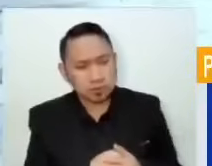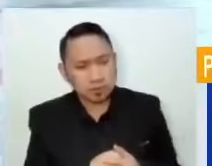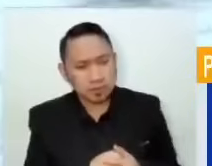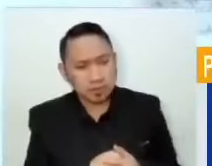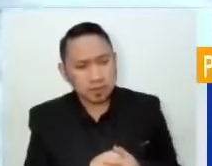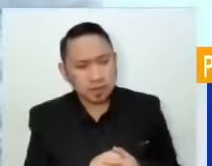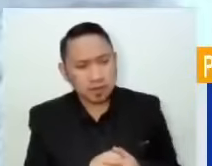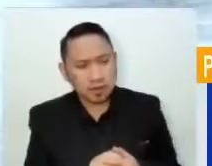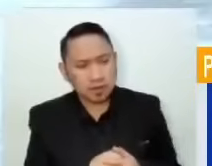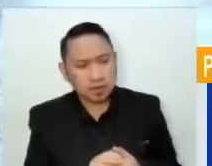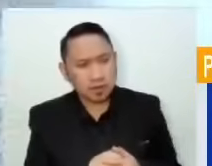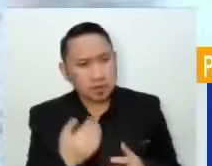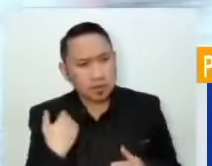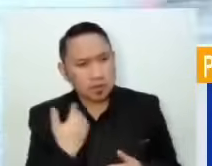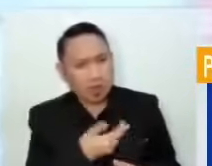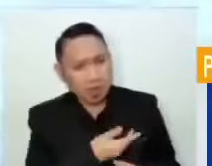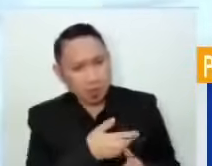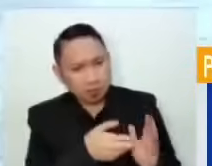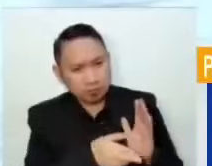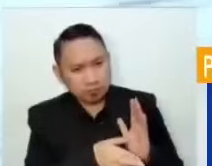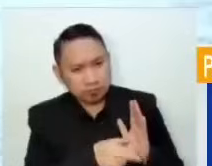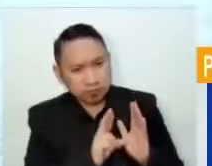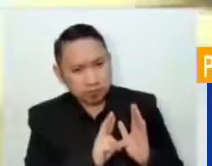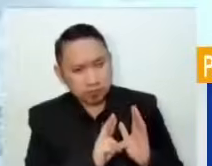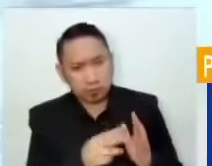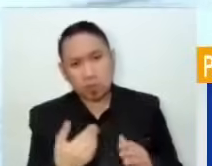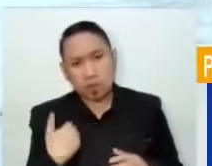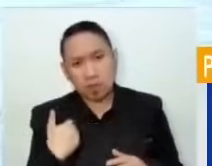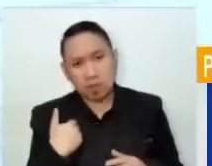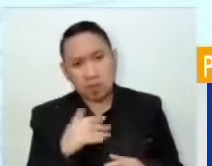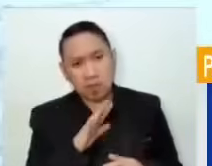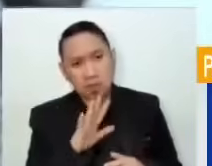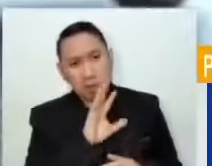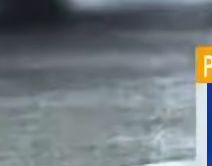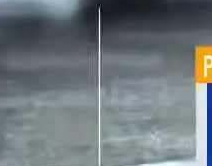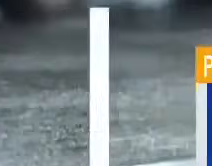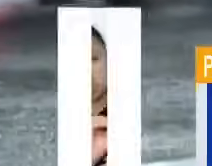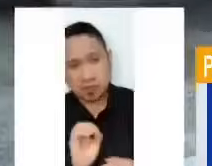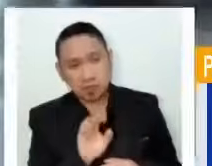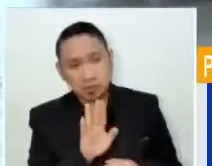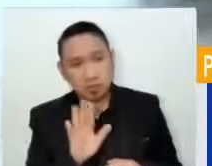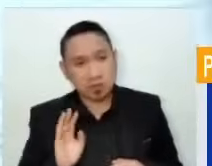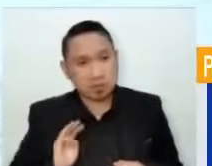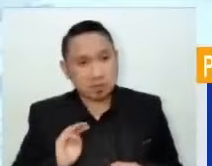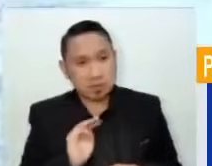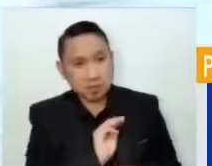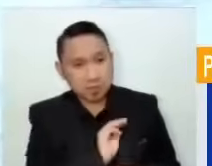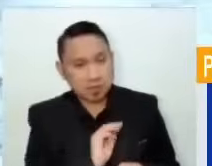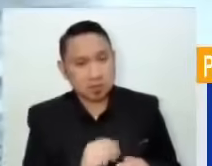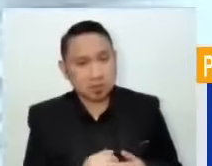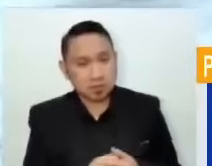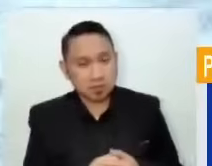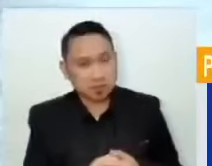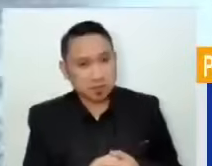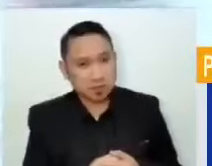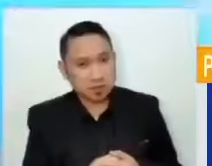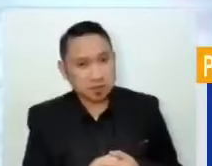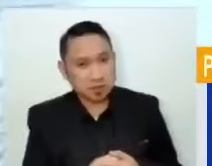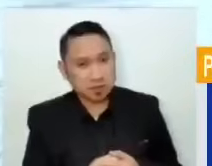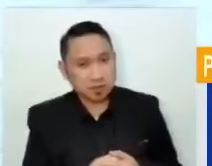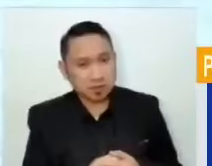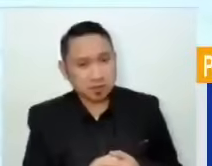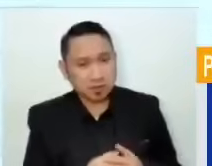pag-aaral, wala po pong 5% ang membership ni Mr. Balbuena. At yan po ay napakaliit na porsyento.